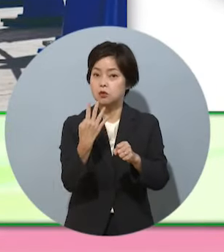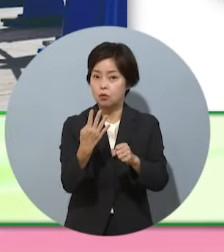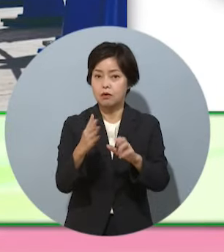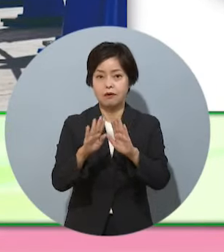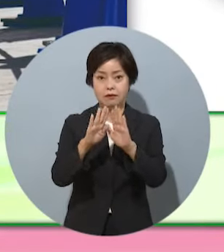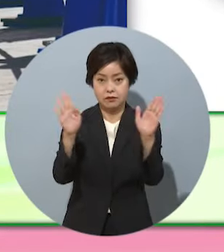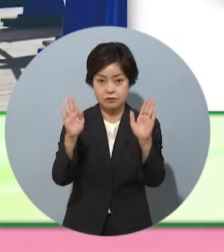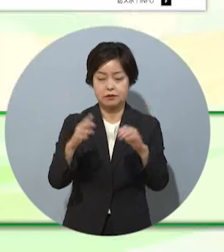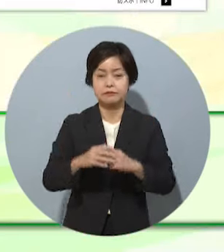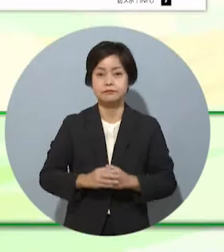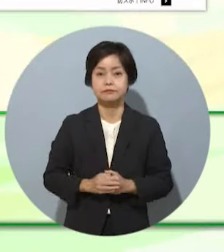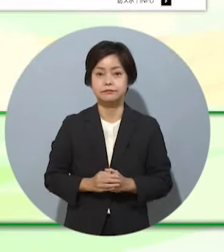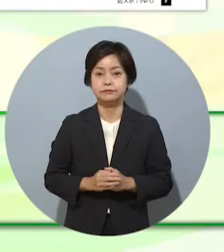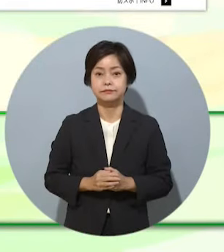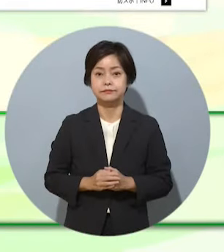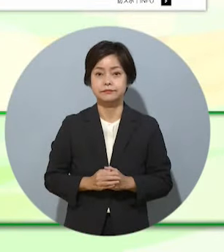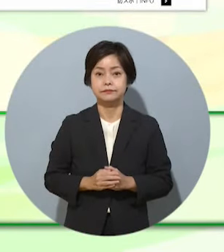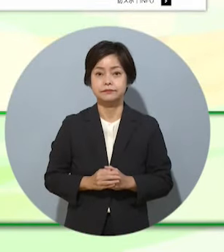われます。